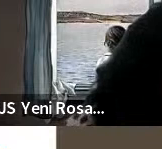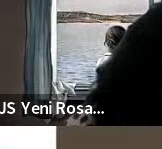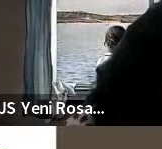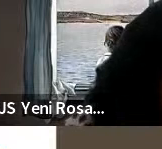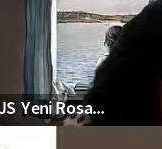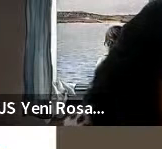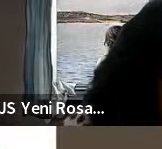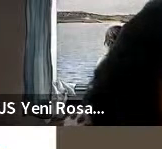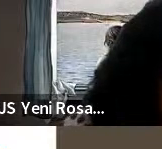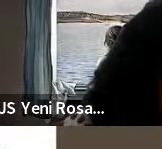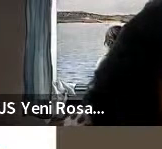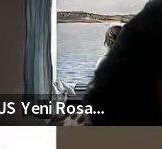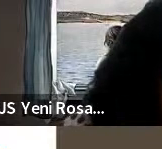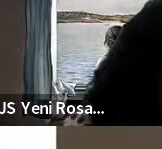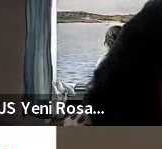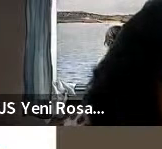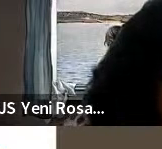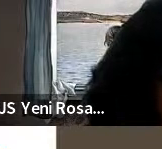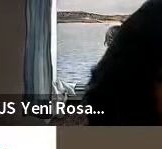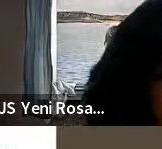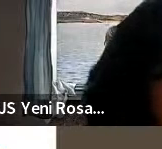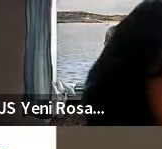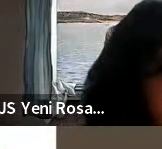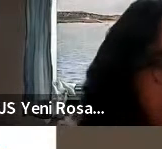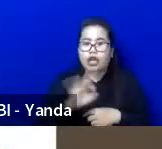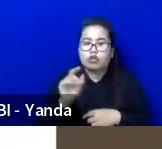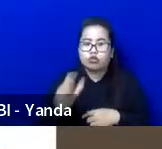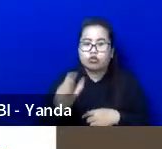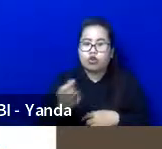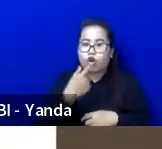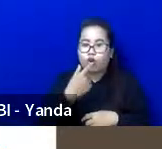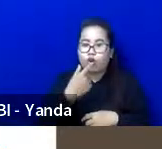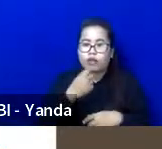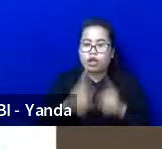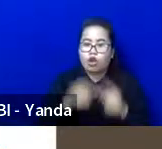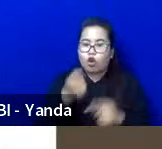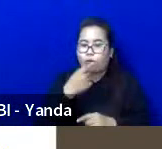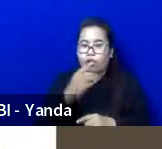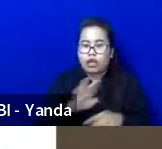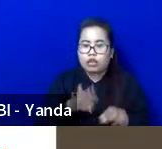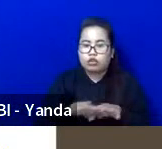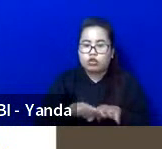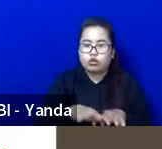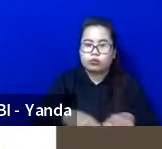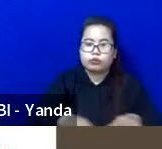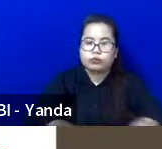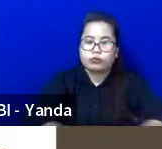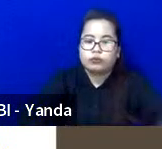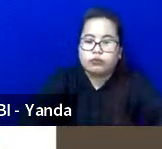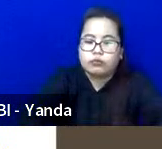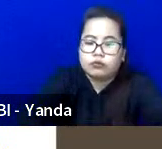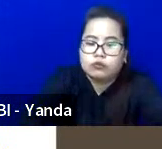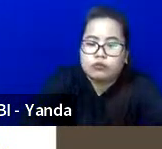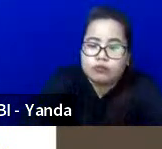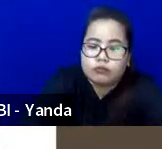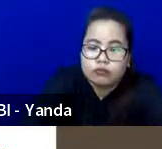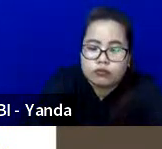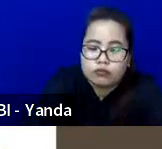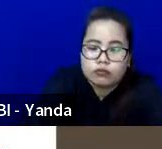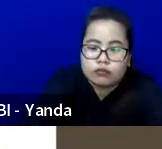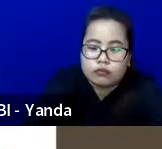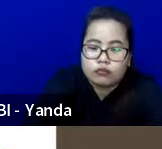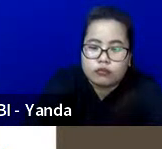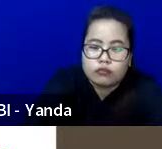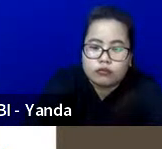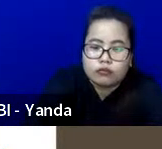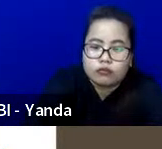untuk mendiskusikan apakah ada alternatif terhadap obat apabila obat itu tidak cocok untuk kita. Nah, berikutnya